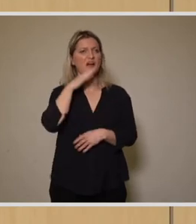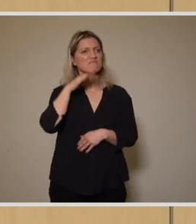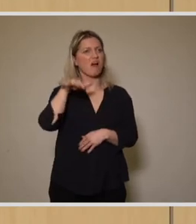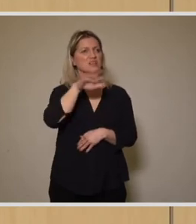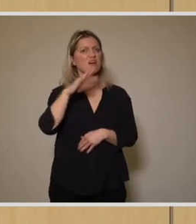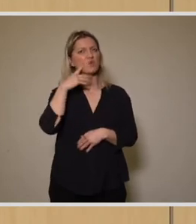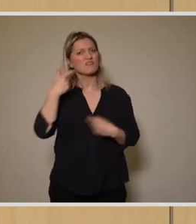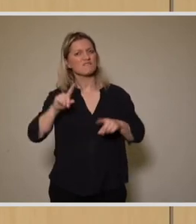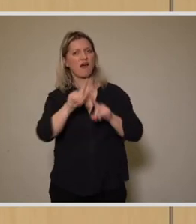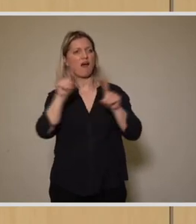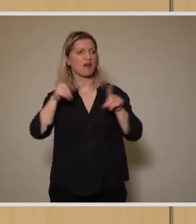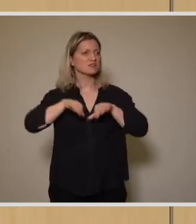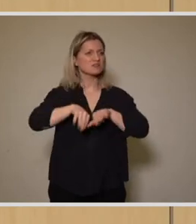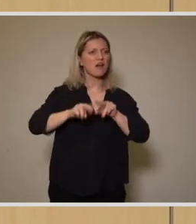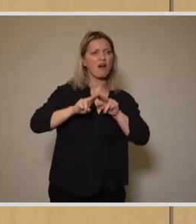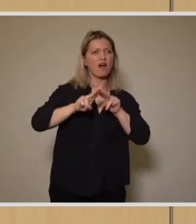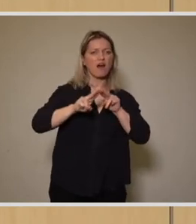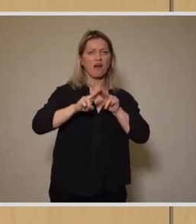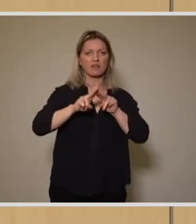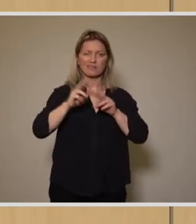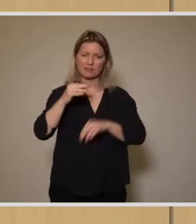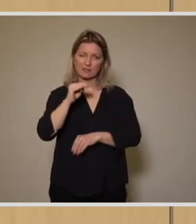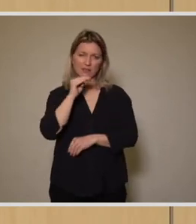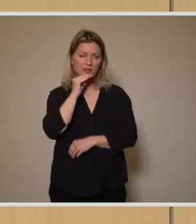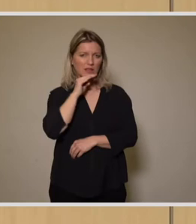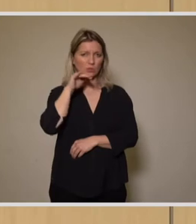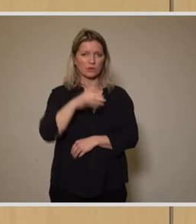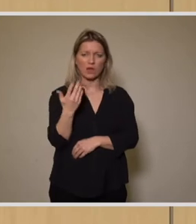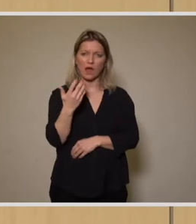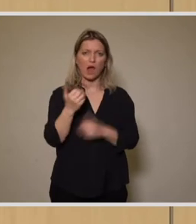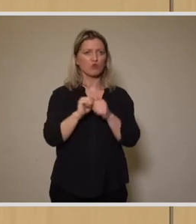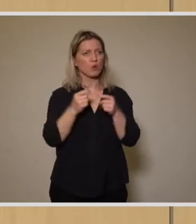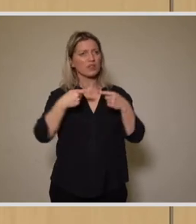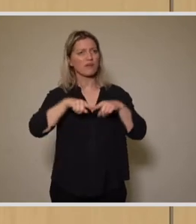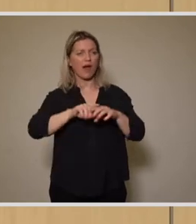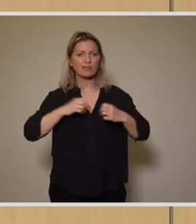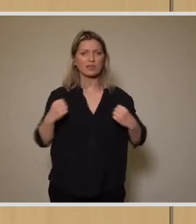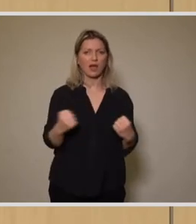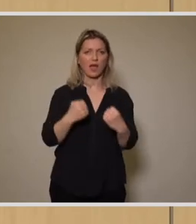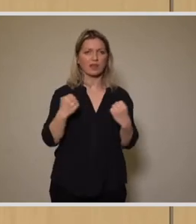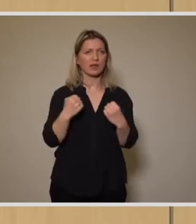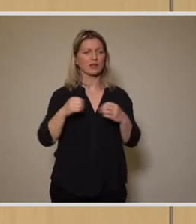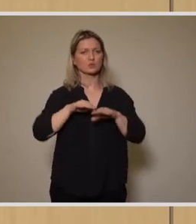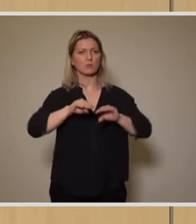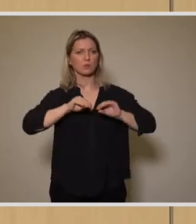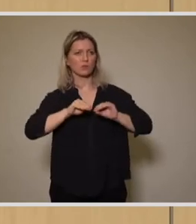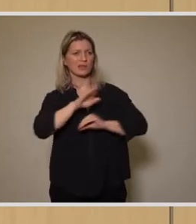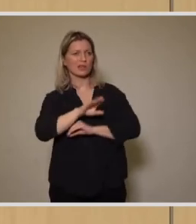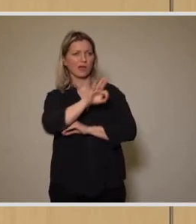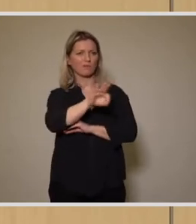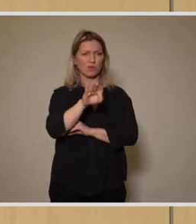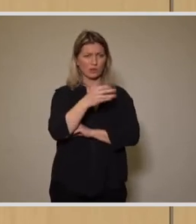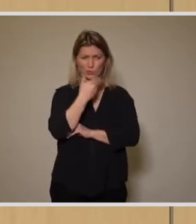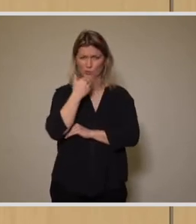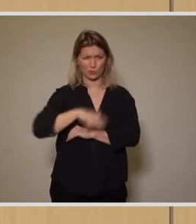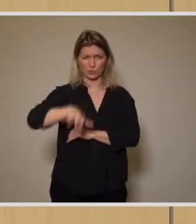für die Freizeitnutzung der Bürgerinnen und Bürger, für den Trainingsbetrieb der Sportvereine und für den Schwimmunterricht unserer Kinder zur